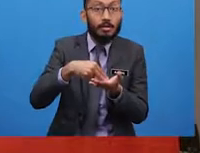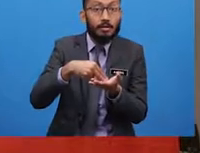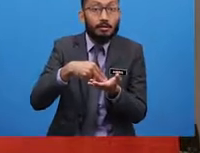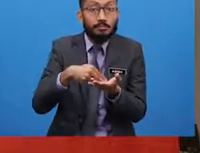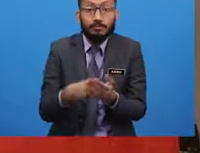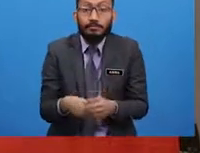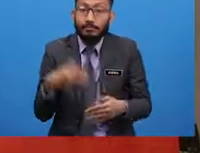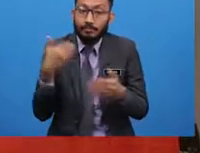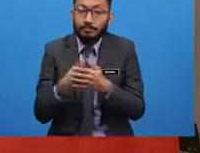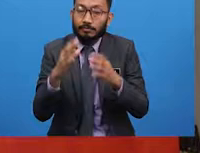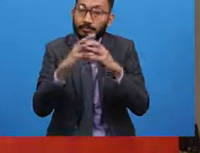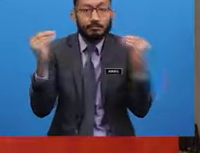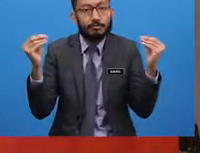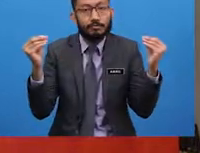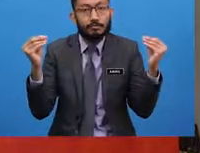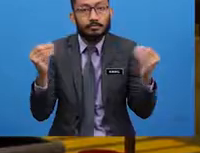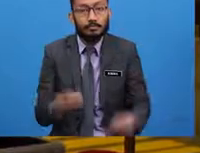menerap sehingga selesai.